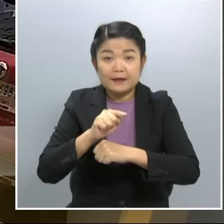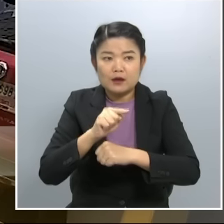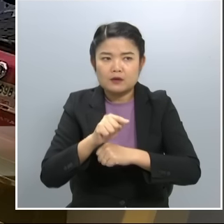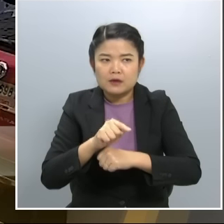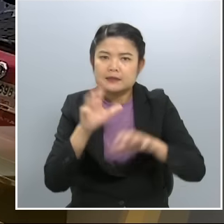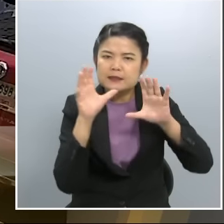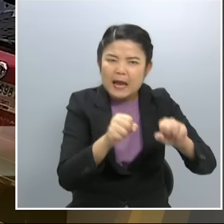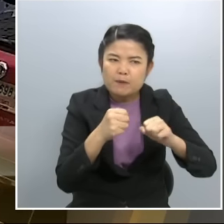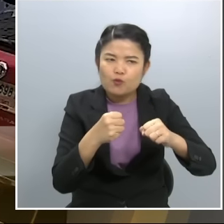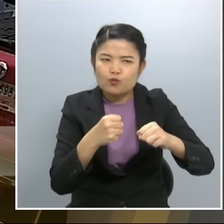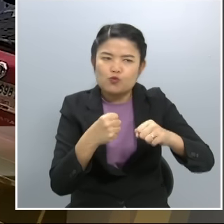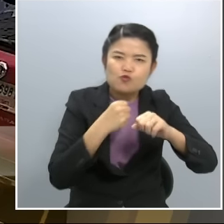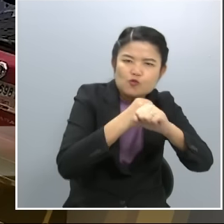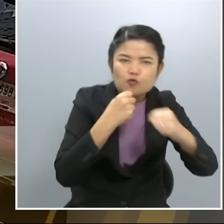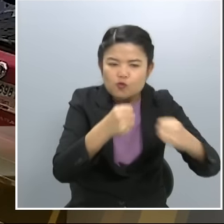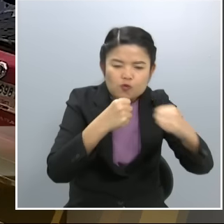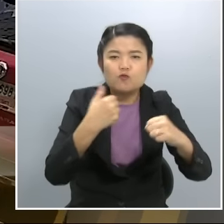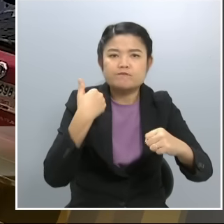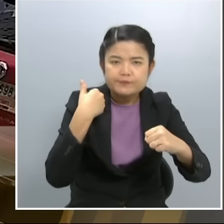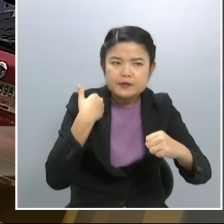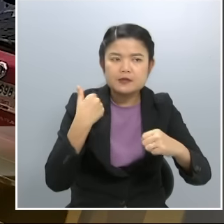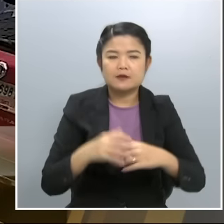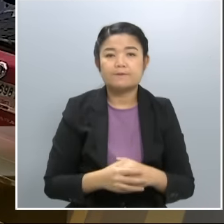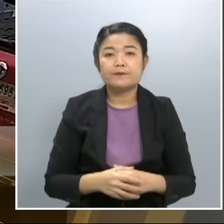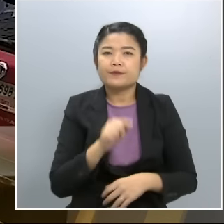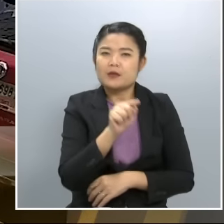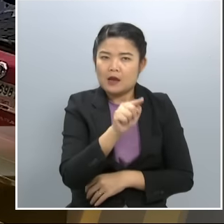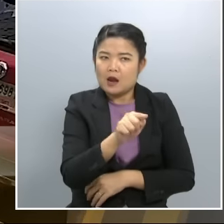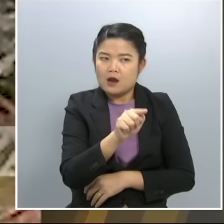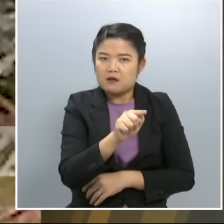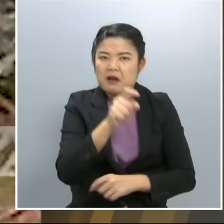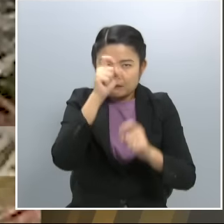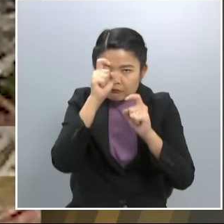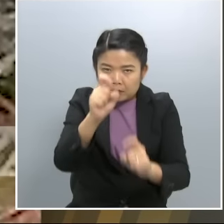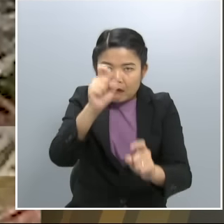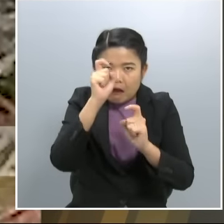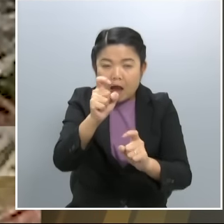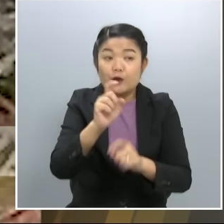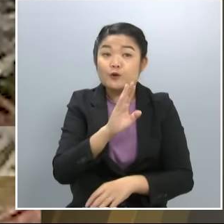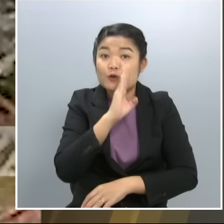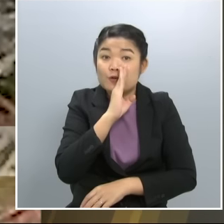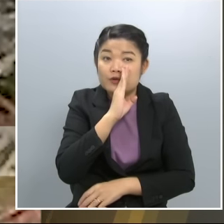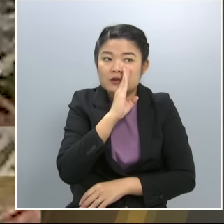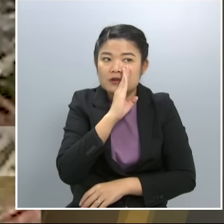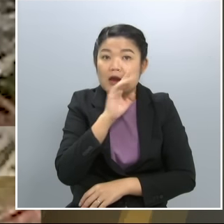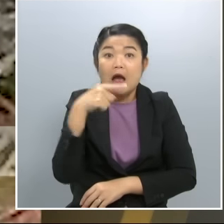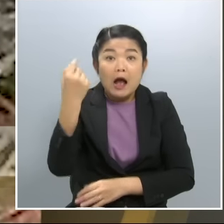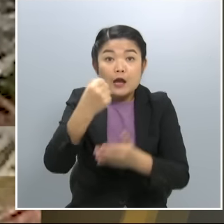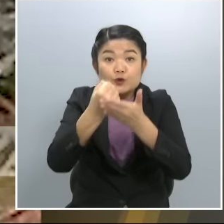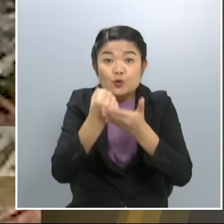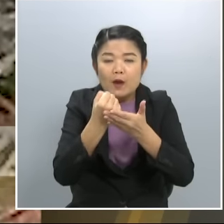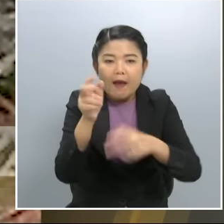ต่อสู้ขัดขืนด้วยนะคะท่านก็เลยบอกว่าผู้ต้องหาคนนี้ถือเป็นภัยร้ายแรงถ้าหากไม่ให้ความร่วมมือในการจับ